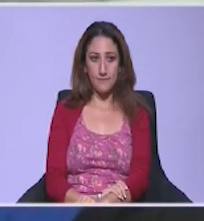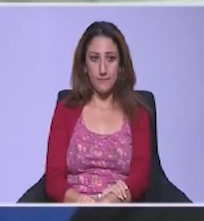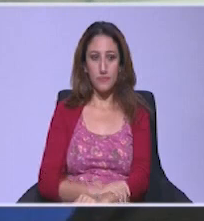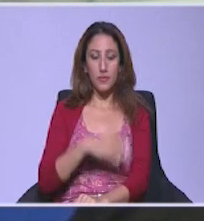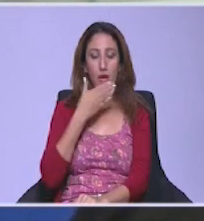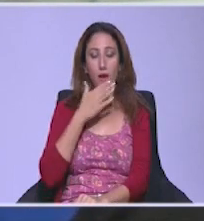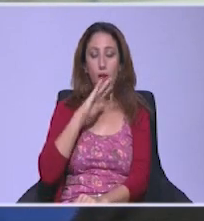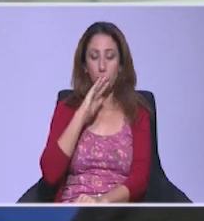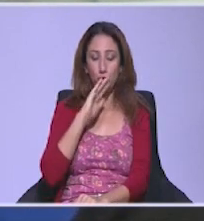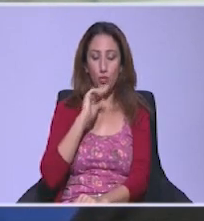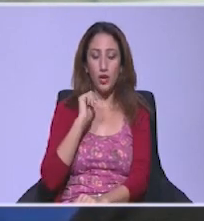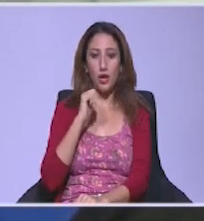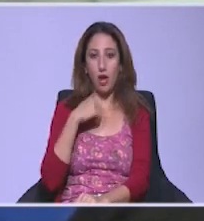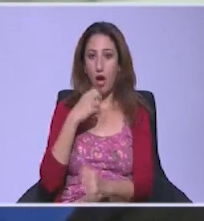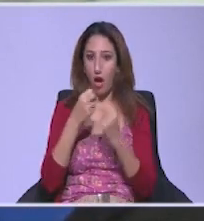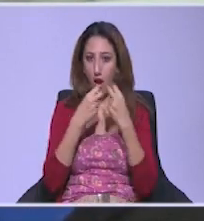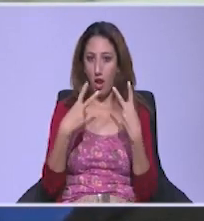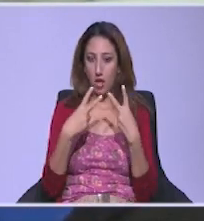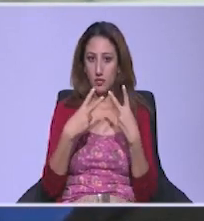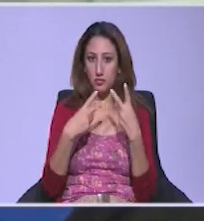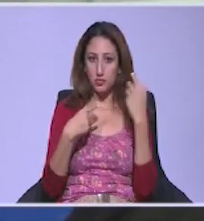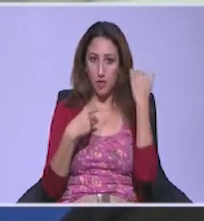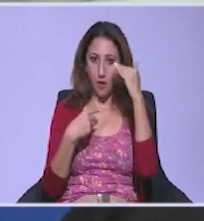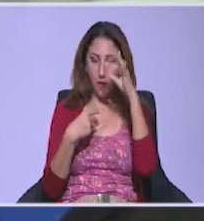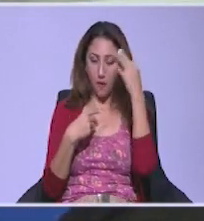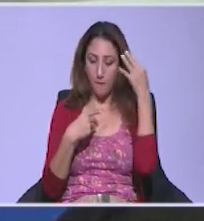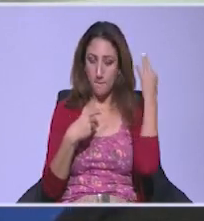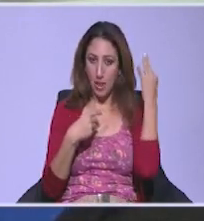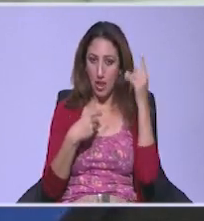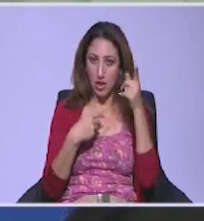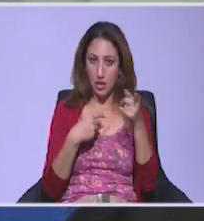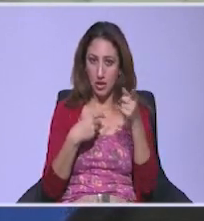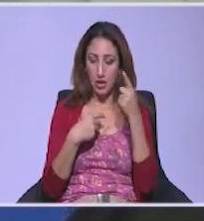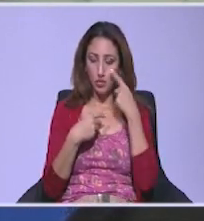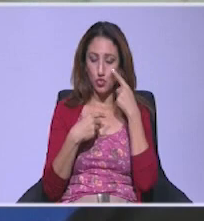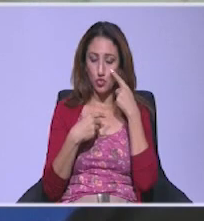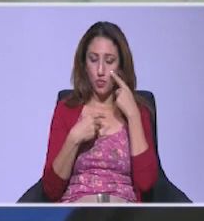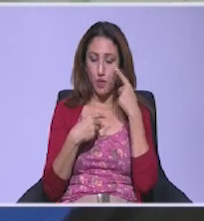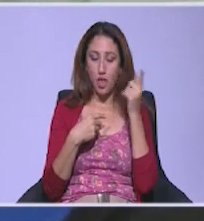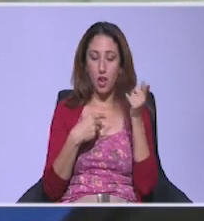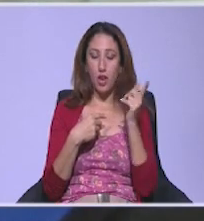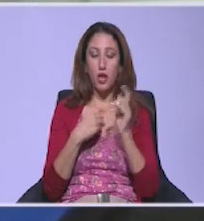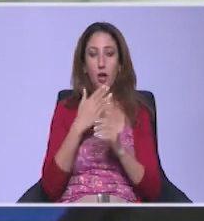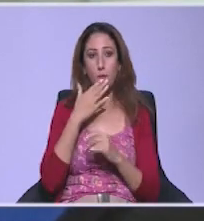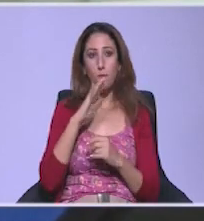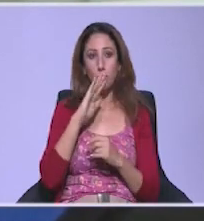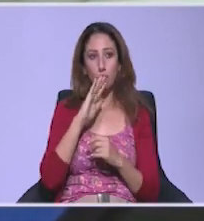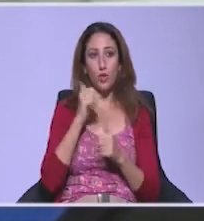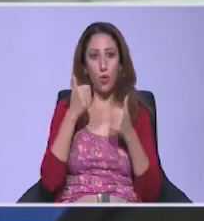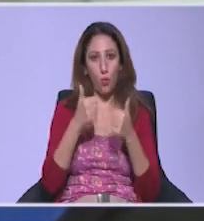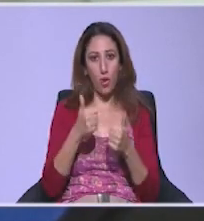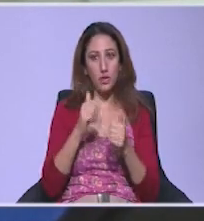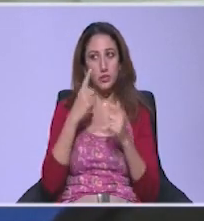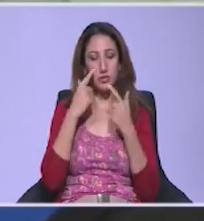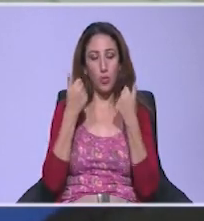الحمد لله لسه مخلصين عملية عم محمد العين اليسرى، والحمد لله الأمور ماشية زي